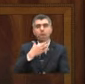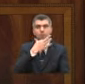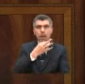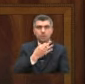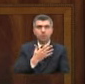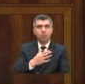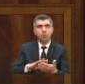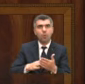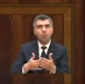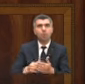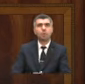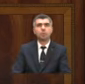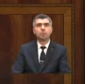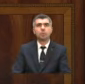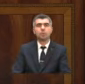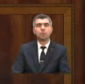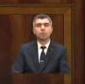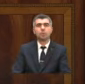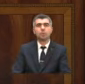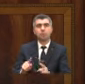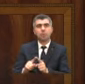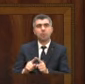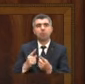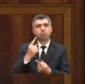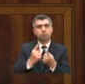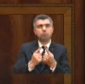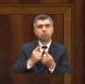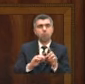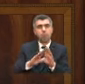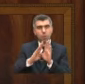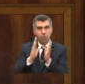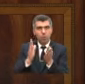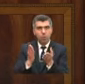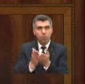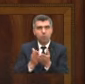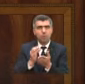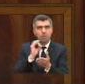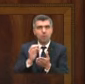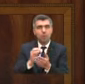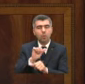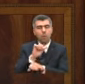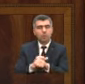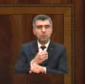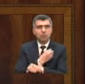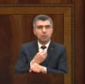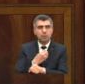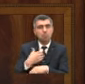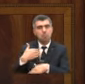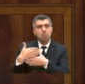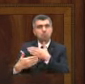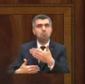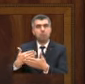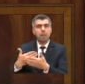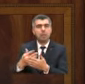المهام ديالهم، وان شاء الله غادي يكون هذا نحو الكرامه ديال جميع المهنيين وتكون عندهم التغطيه الصحيه، ومن بعد ذلك ان شاء الله ويعاود